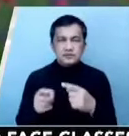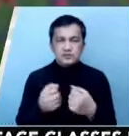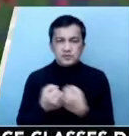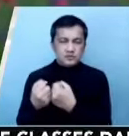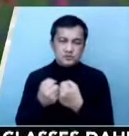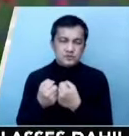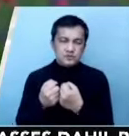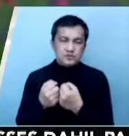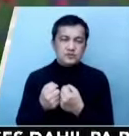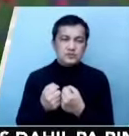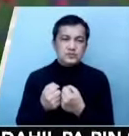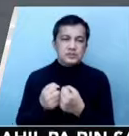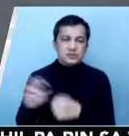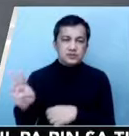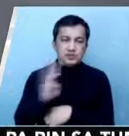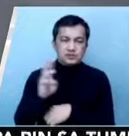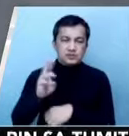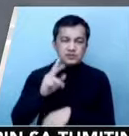Sea.